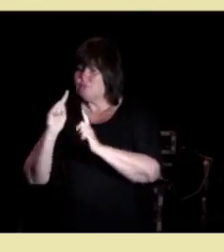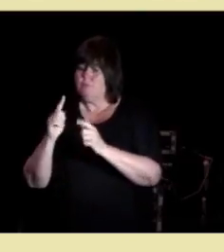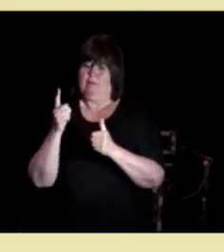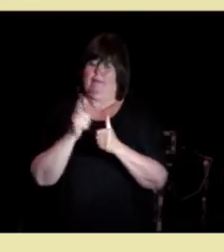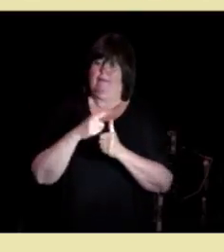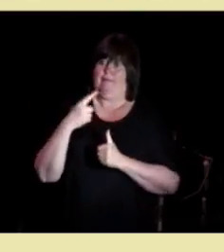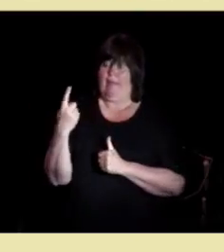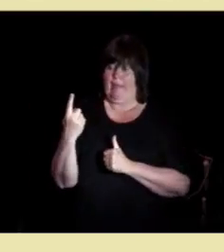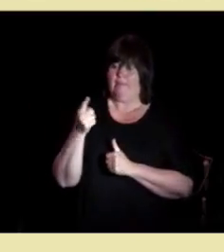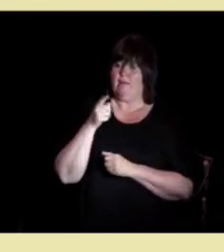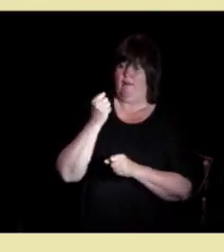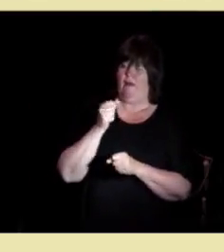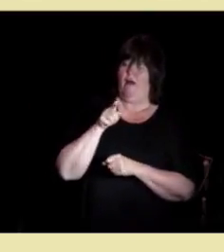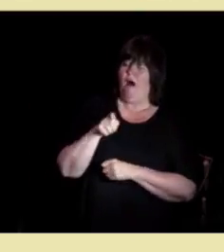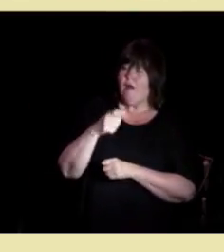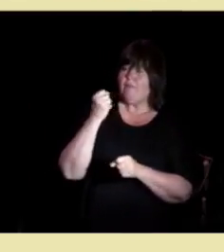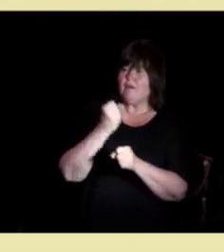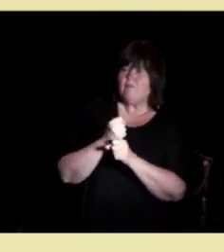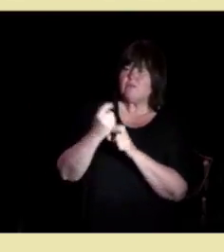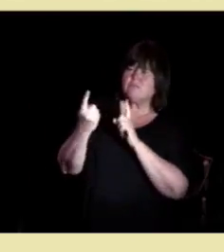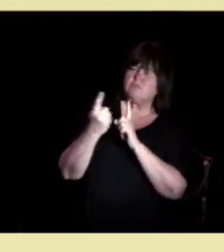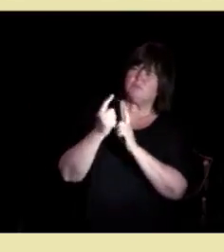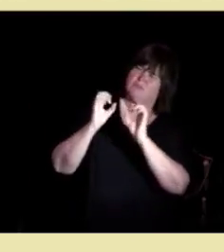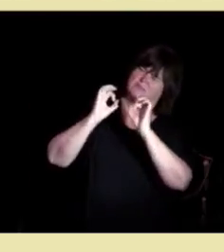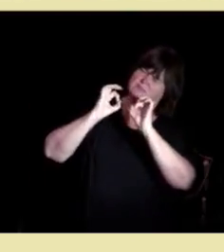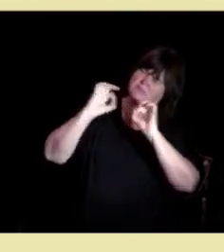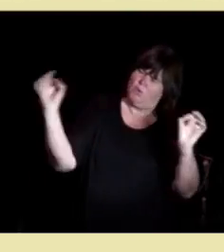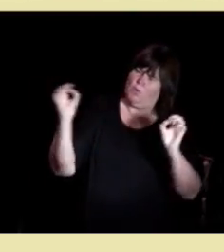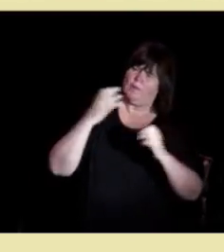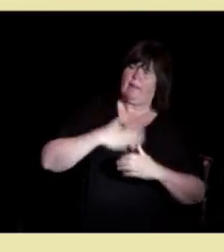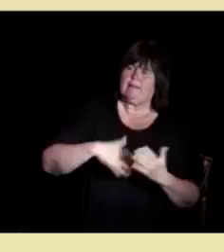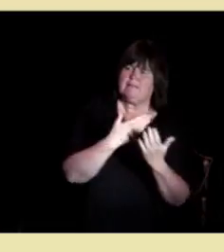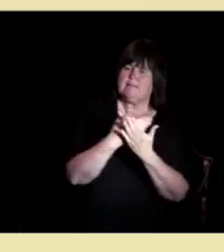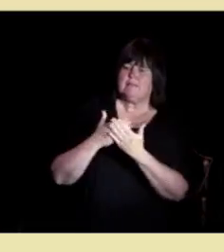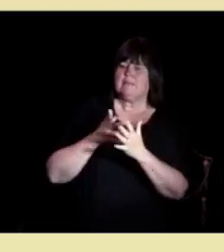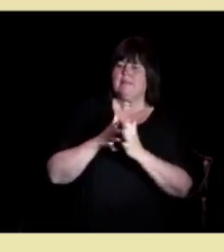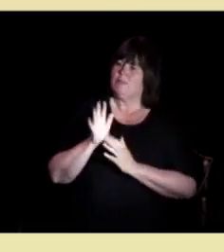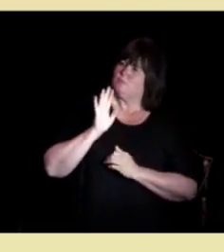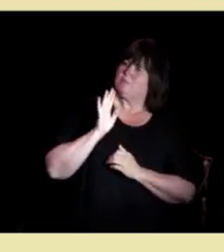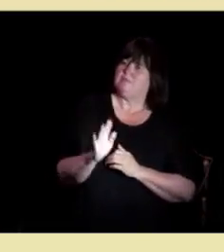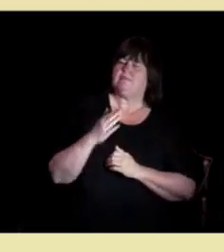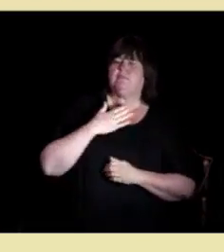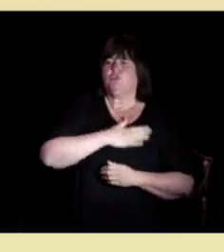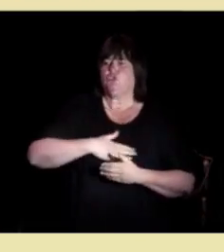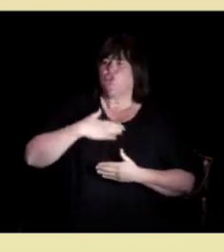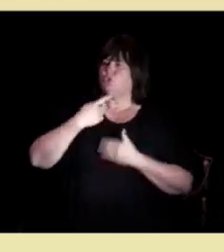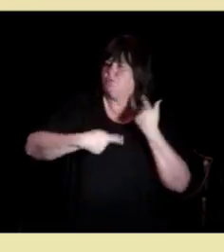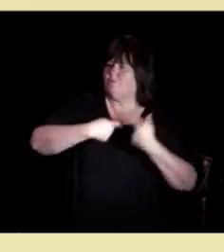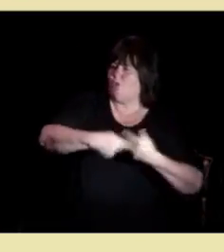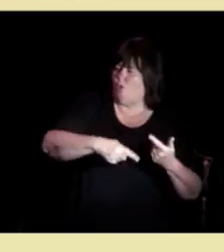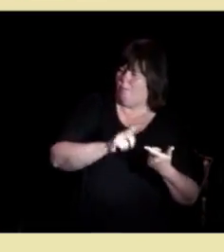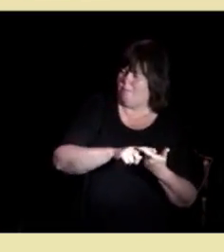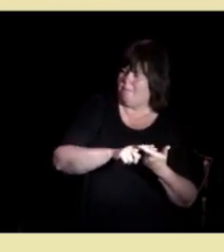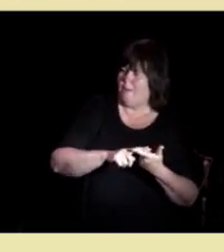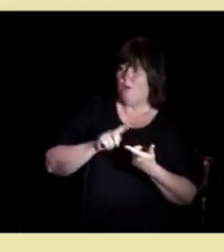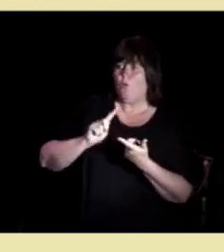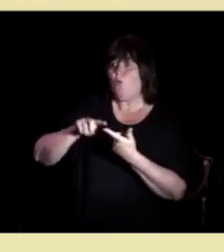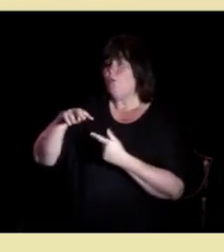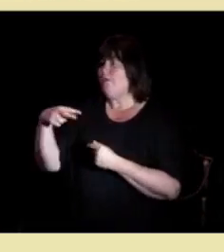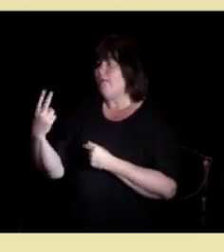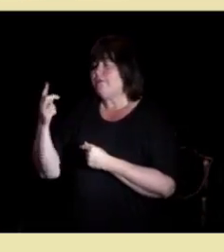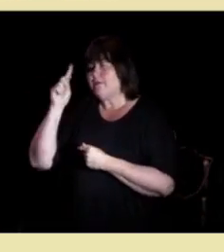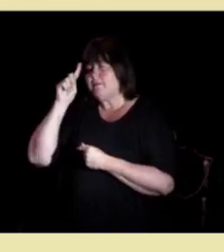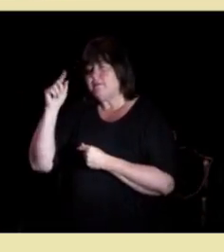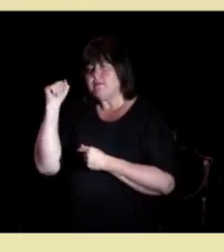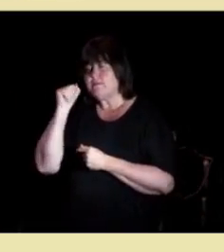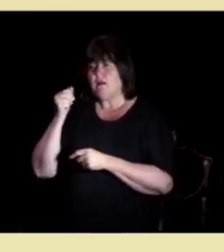en strålende helsetjeneste gjennom sitt sykdomsforløp. Og det andre er at Nils Arne Eggen